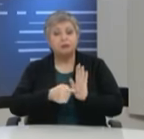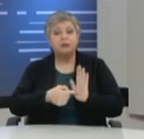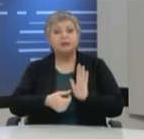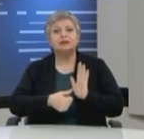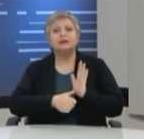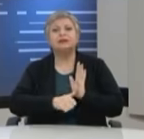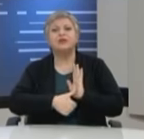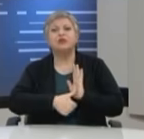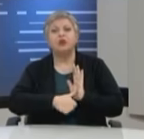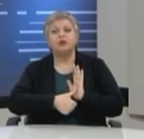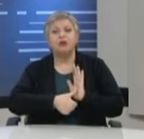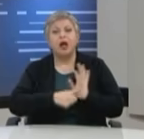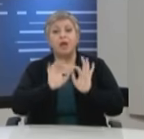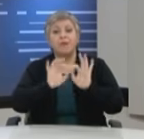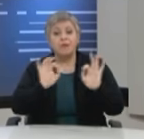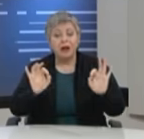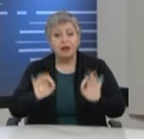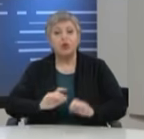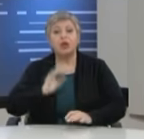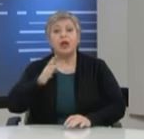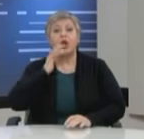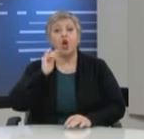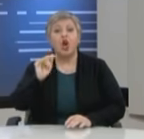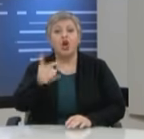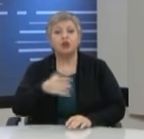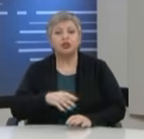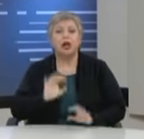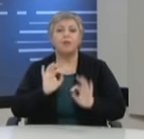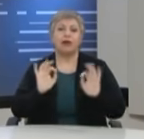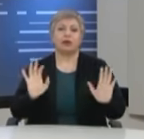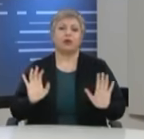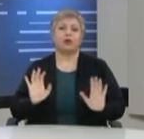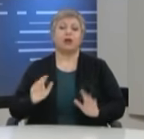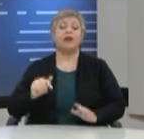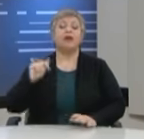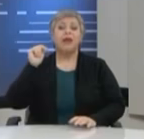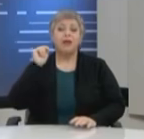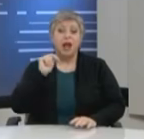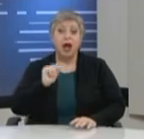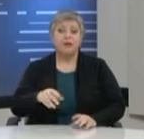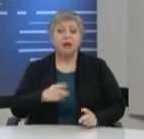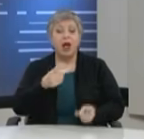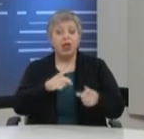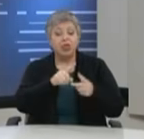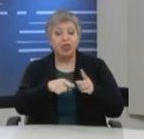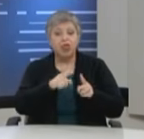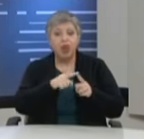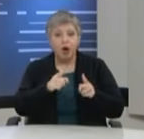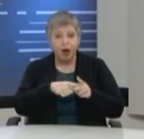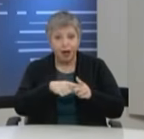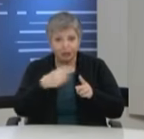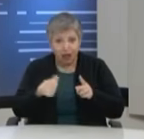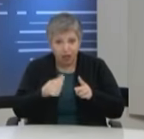ξαναλέω, εκεί βρίσκεται η καρδιά του προβλήματος. Στην ταυτότητα και στη γλώσσα.